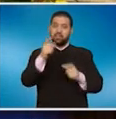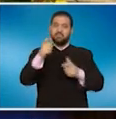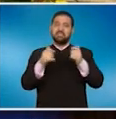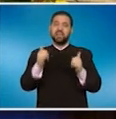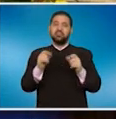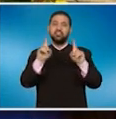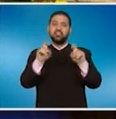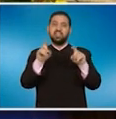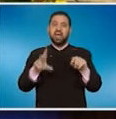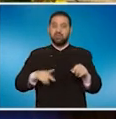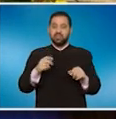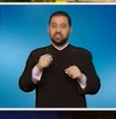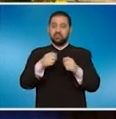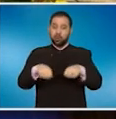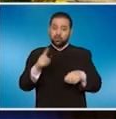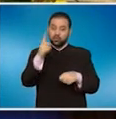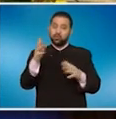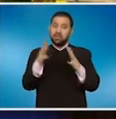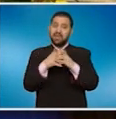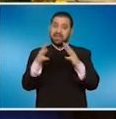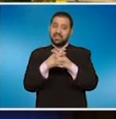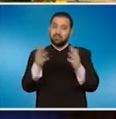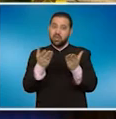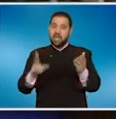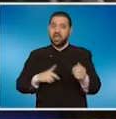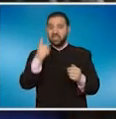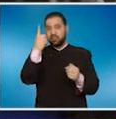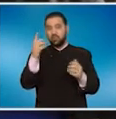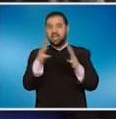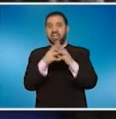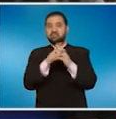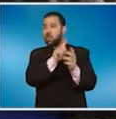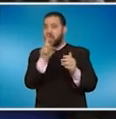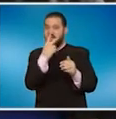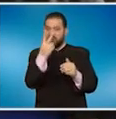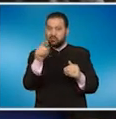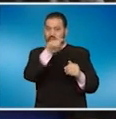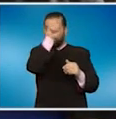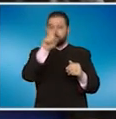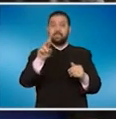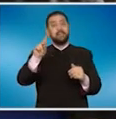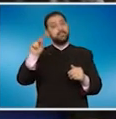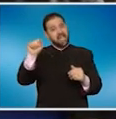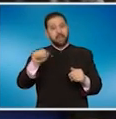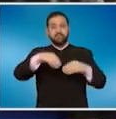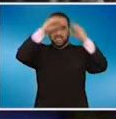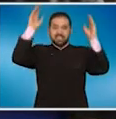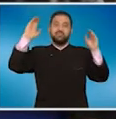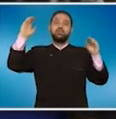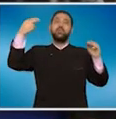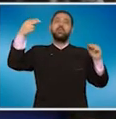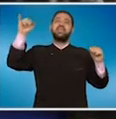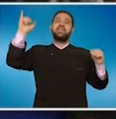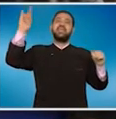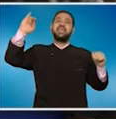duhuri și dacă nu, suntem totuși într-un război, care este un război nevăzut. Sfântul Chiril al Alexandriei numea un război sfințit și